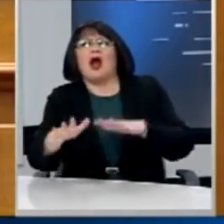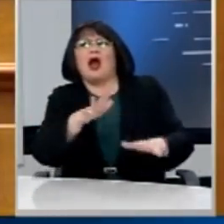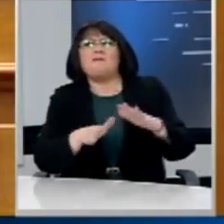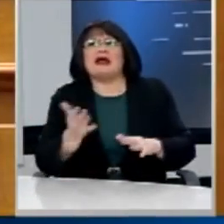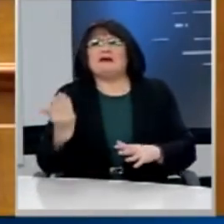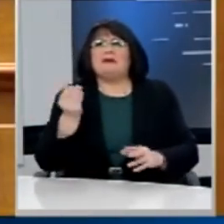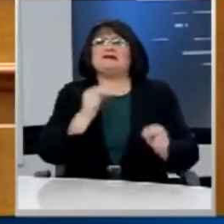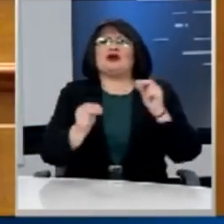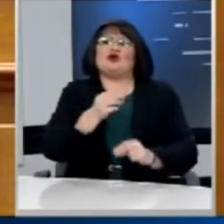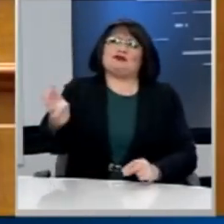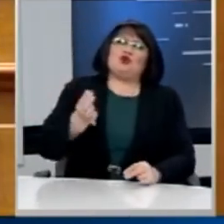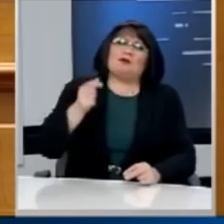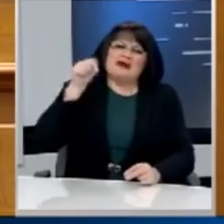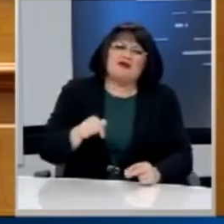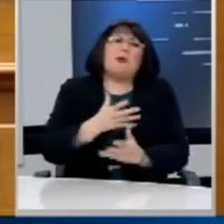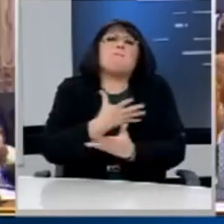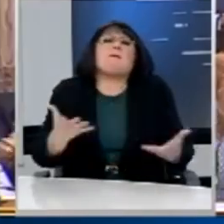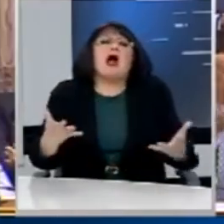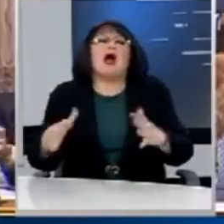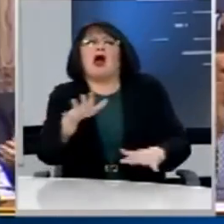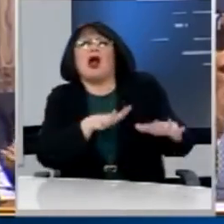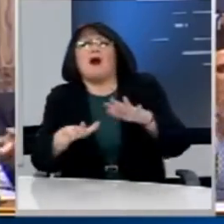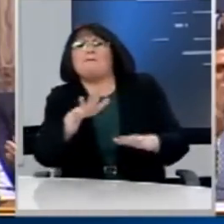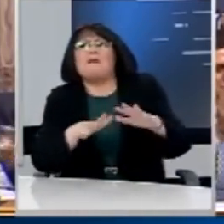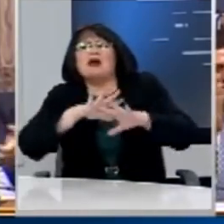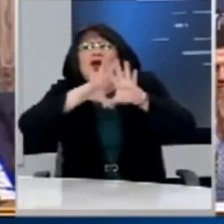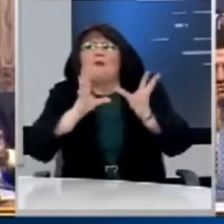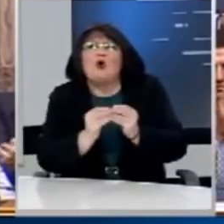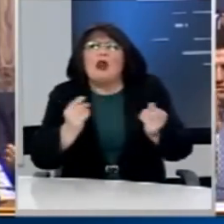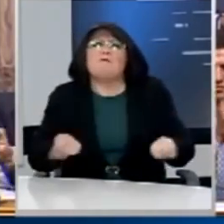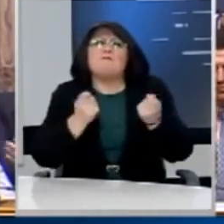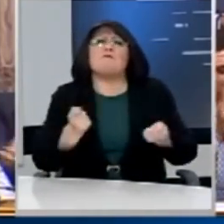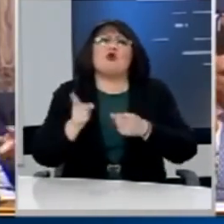ακούστηκε προεκλογικά. Η μεγαλύτερη απάτη από όλες.